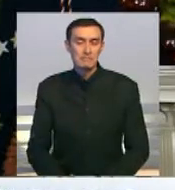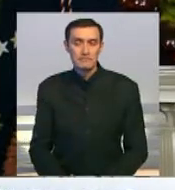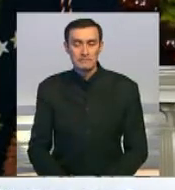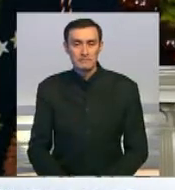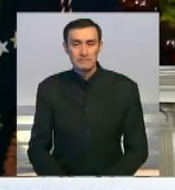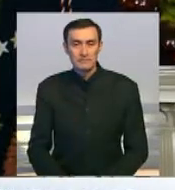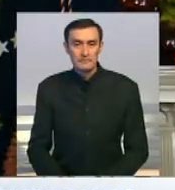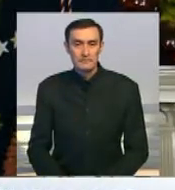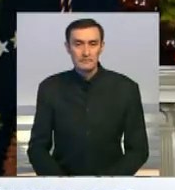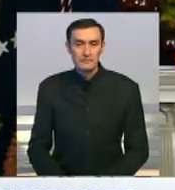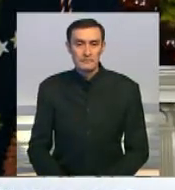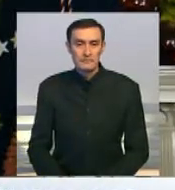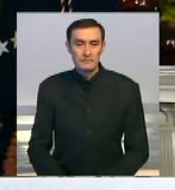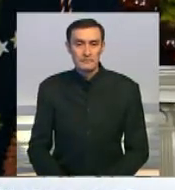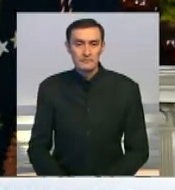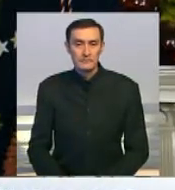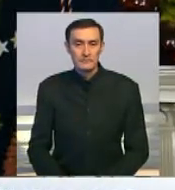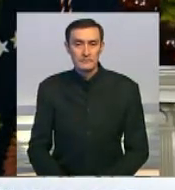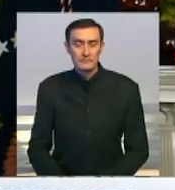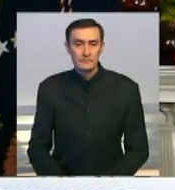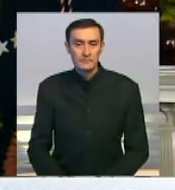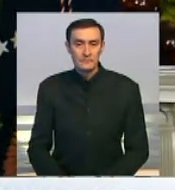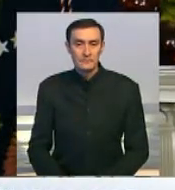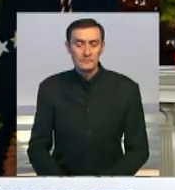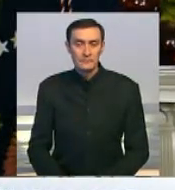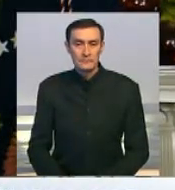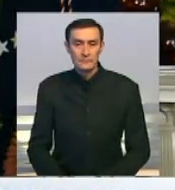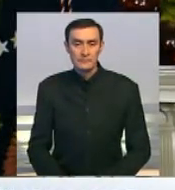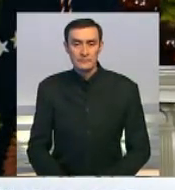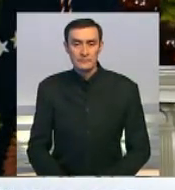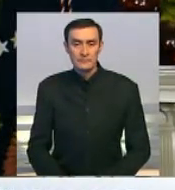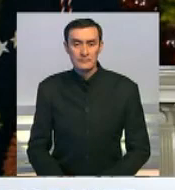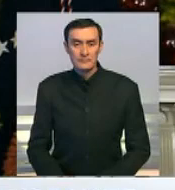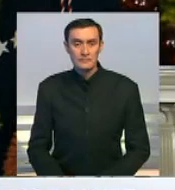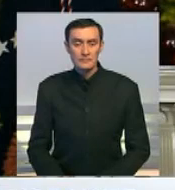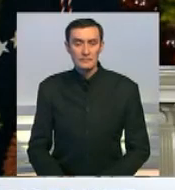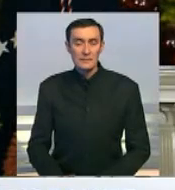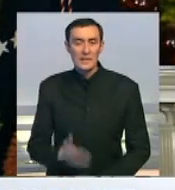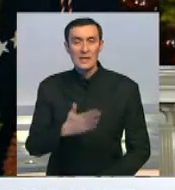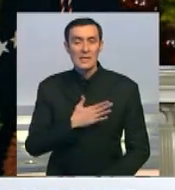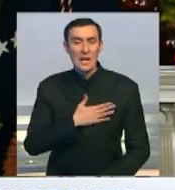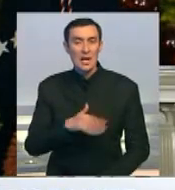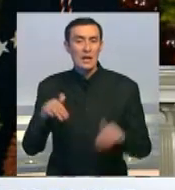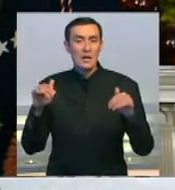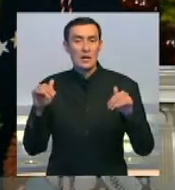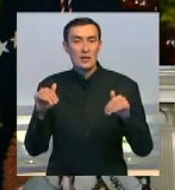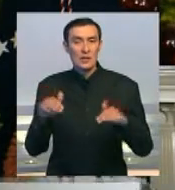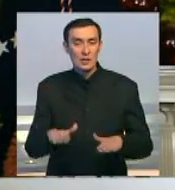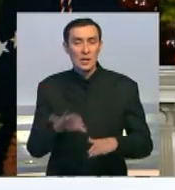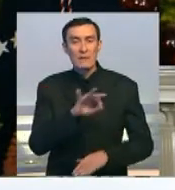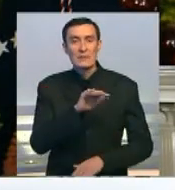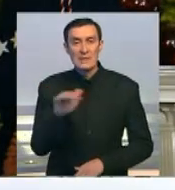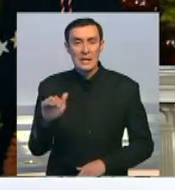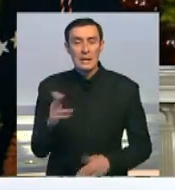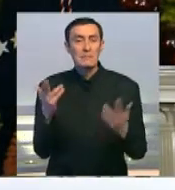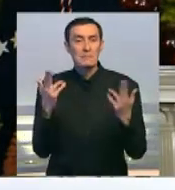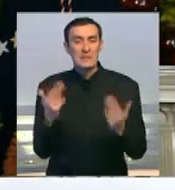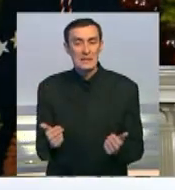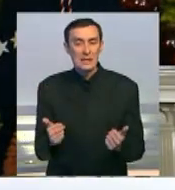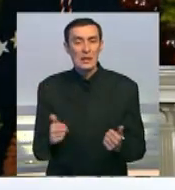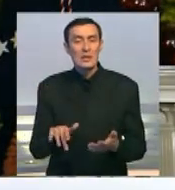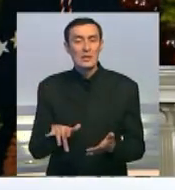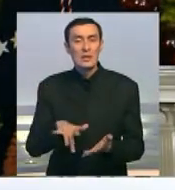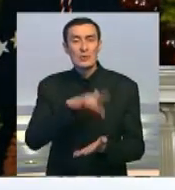That it is time to officially recognize... Я принял решение официально признать